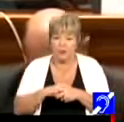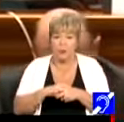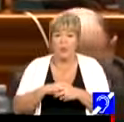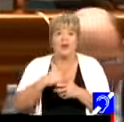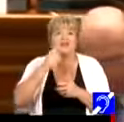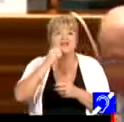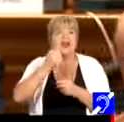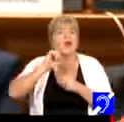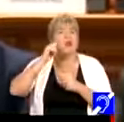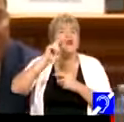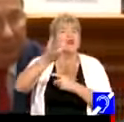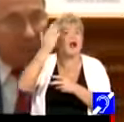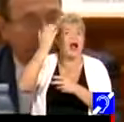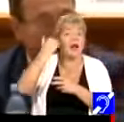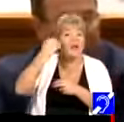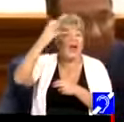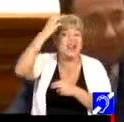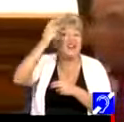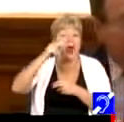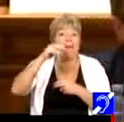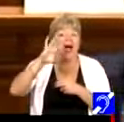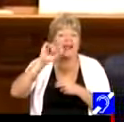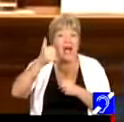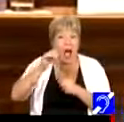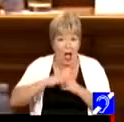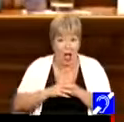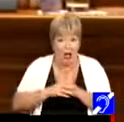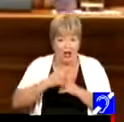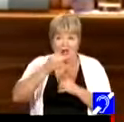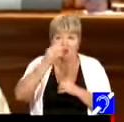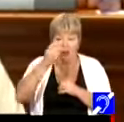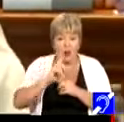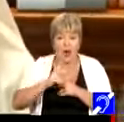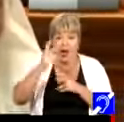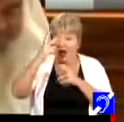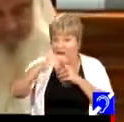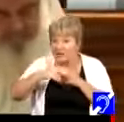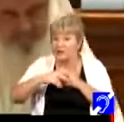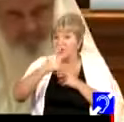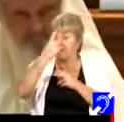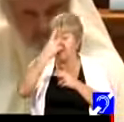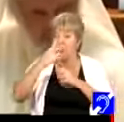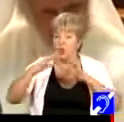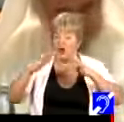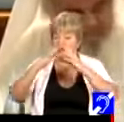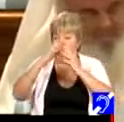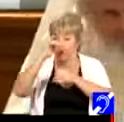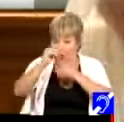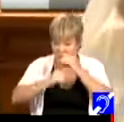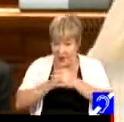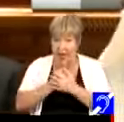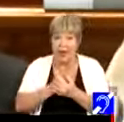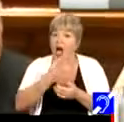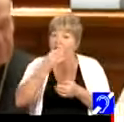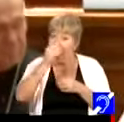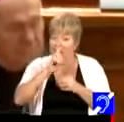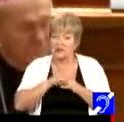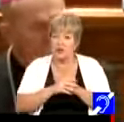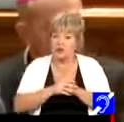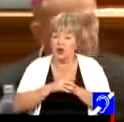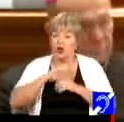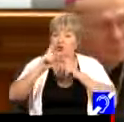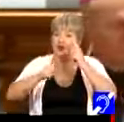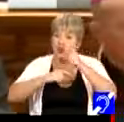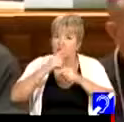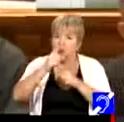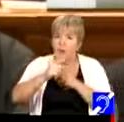Străbunica mea, Regina Maria, spunea la sfârșitul primului război mondial că, după